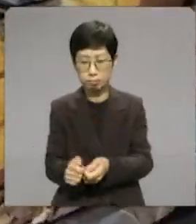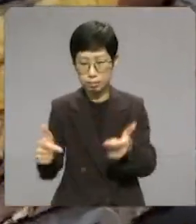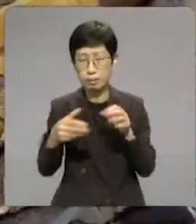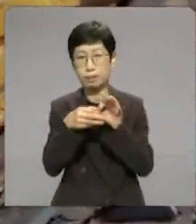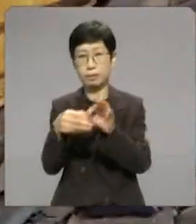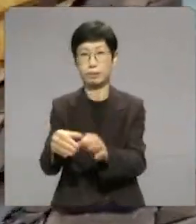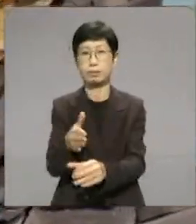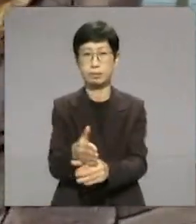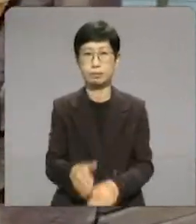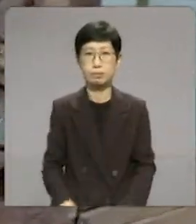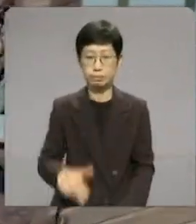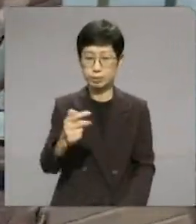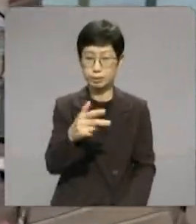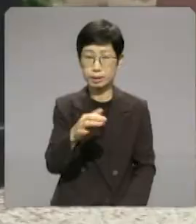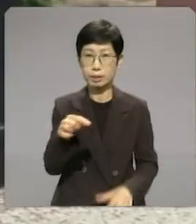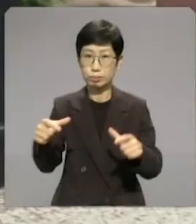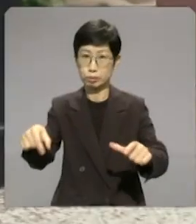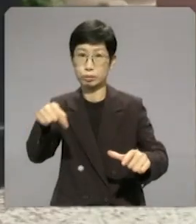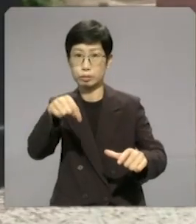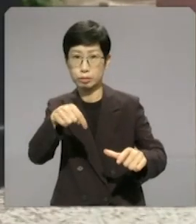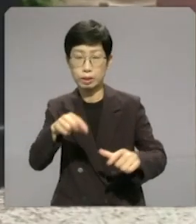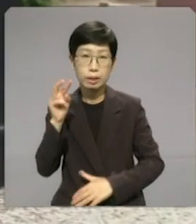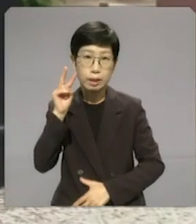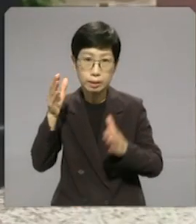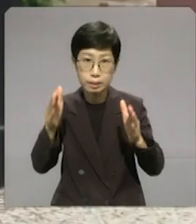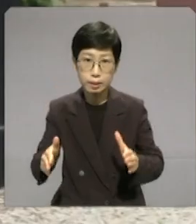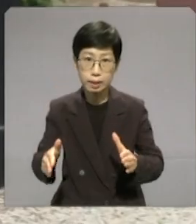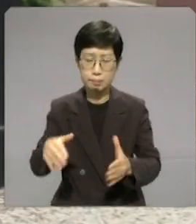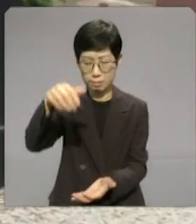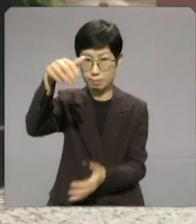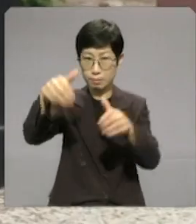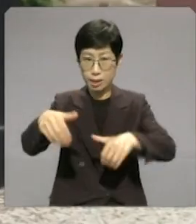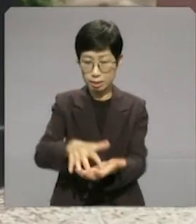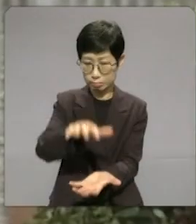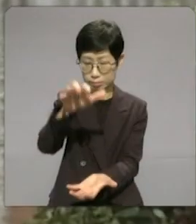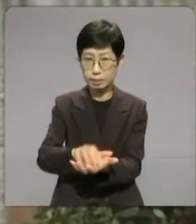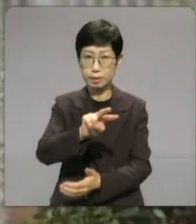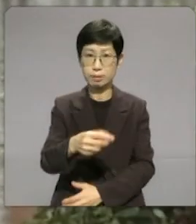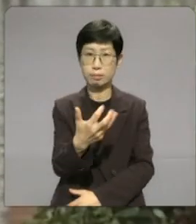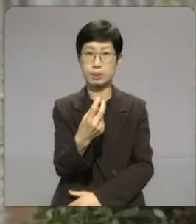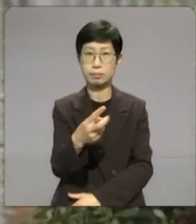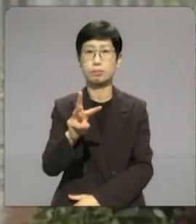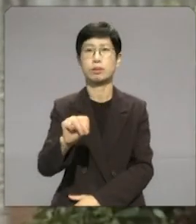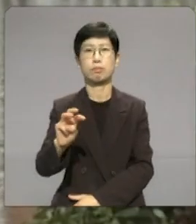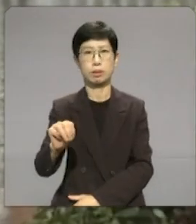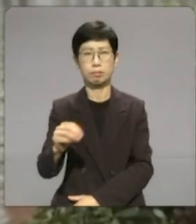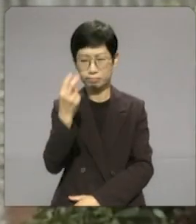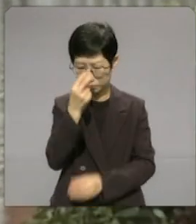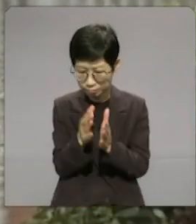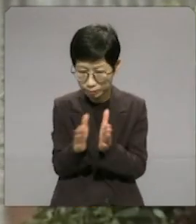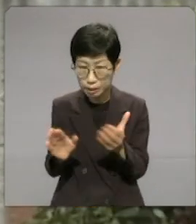있습니다. 조지아주의 애틀란타는 이틀 동안 282mm의 강우량을 기록해 측정을 시작한